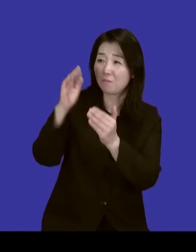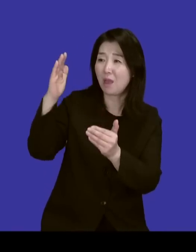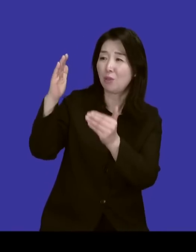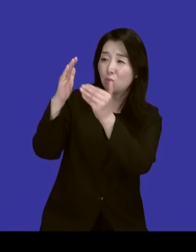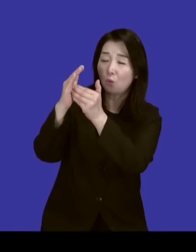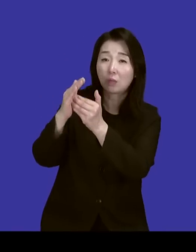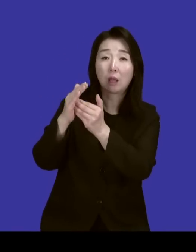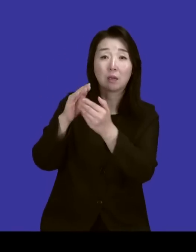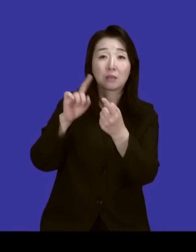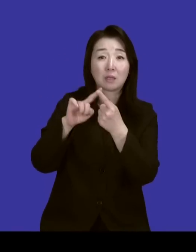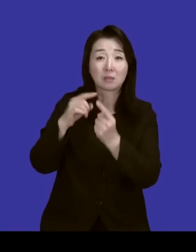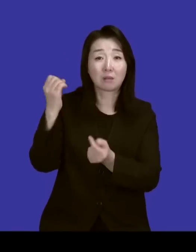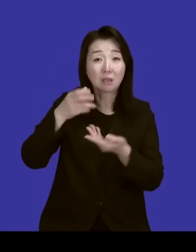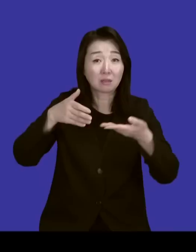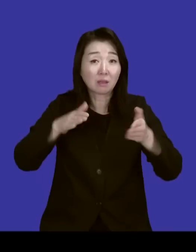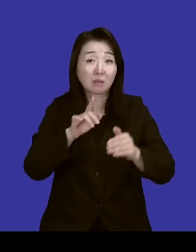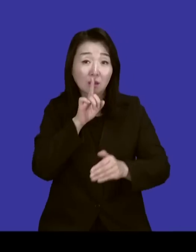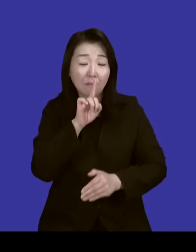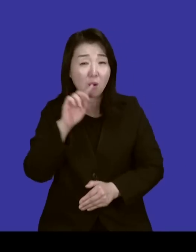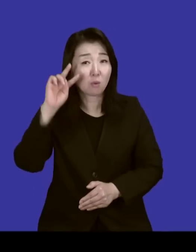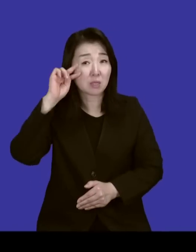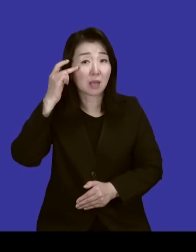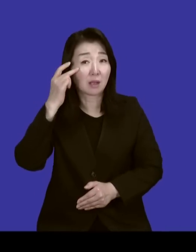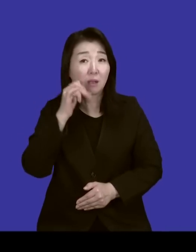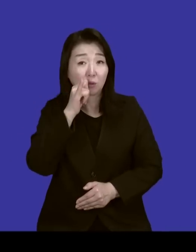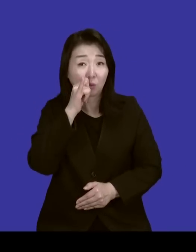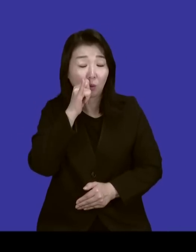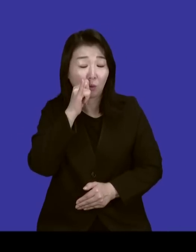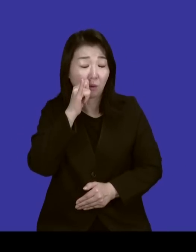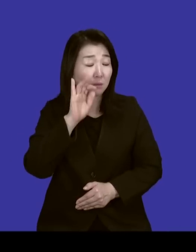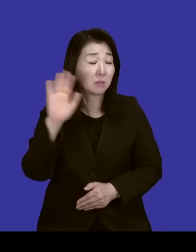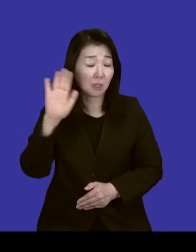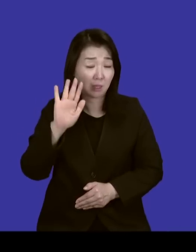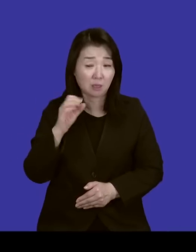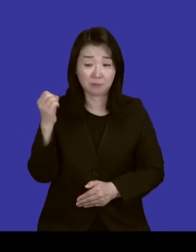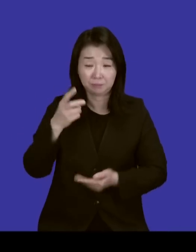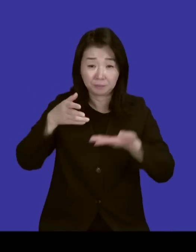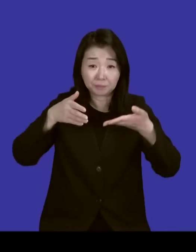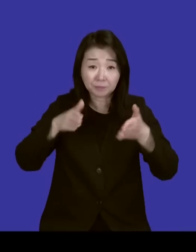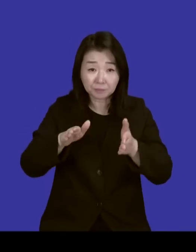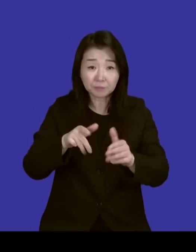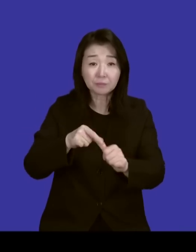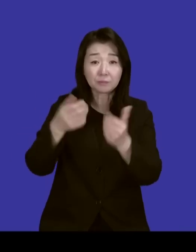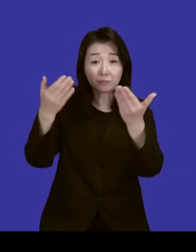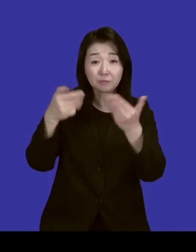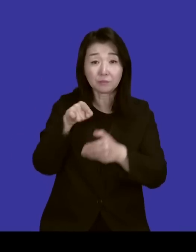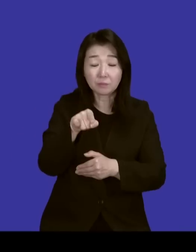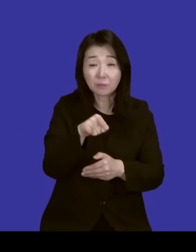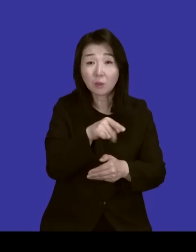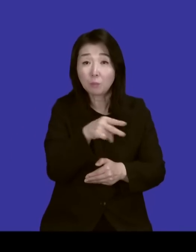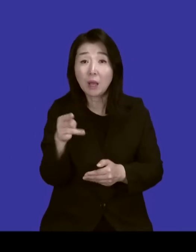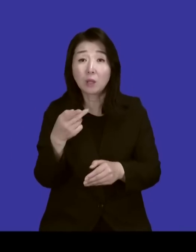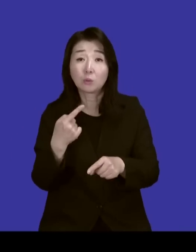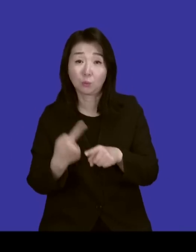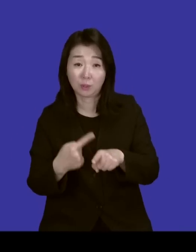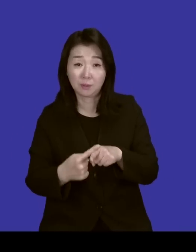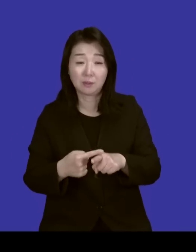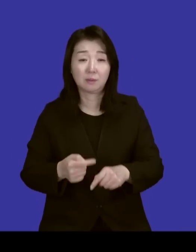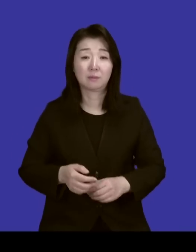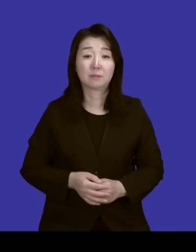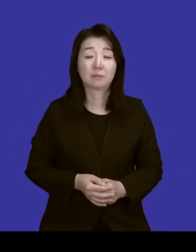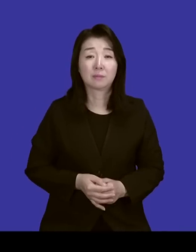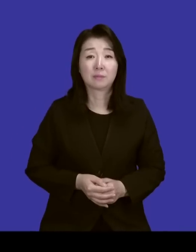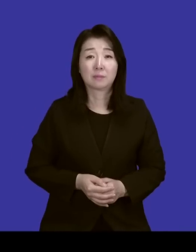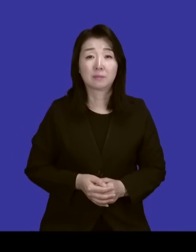것을 거듭나는 것으로 생각하는데 맞아요. 그렇지 않고요. 거듭난다는 것은 구원받는 것하고 동의어예요. 똑같은 말이에요. 아,